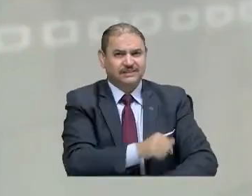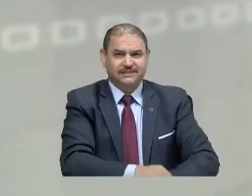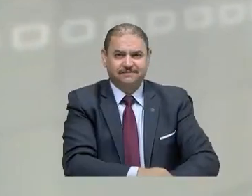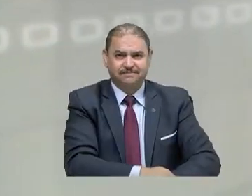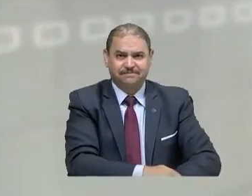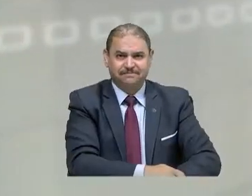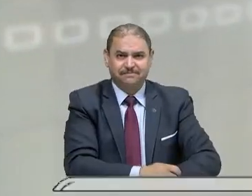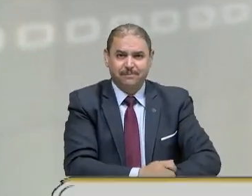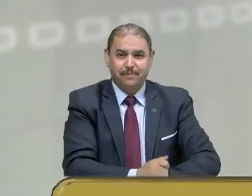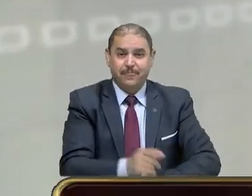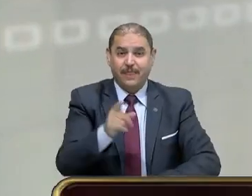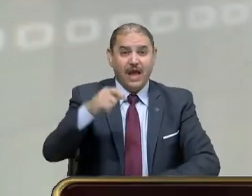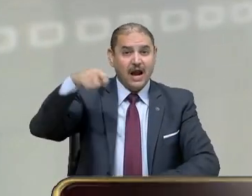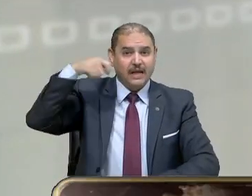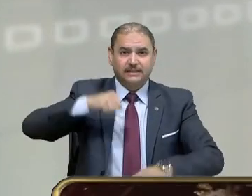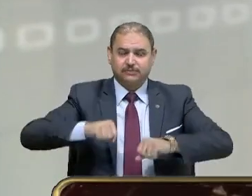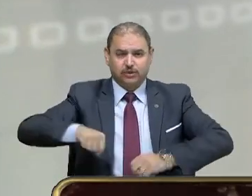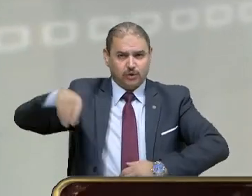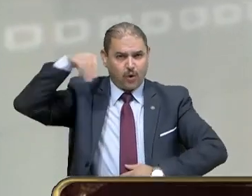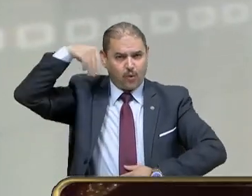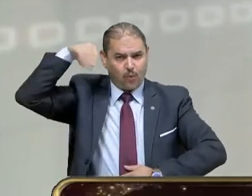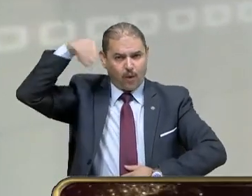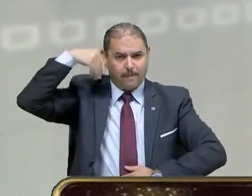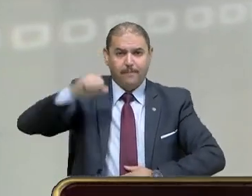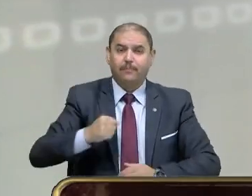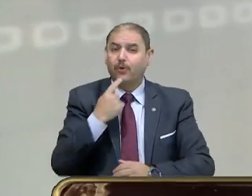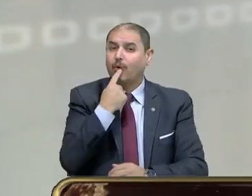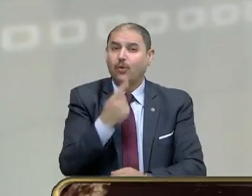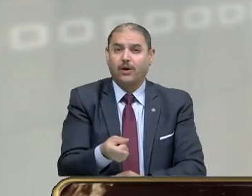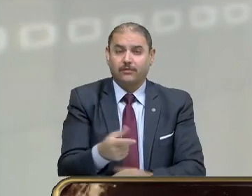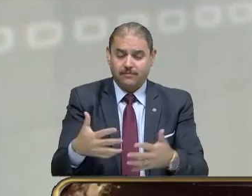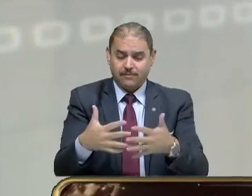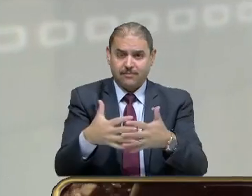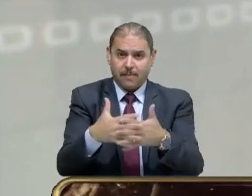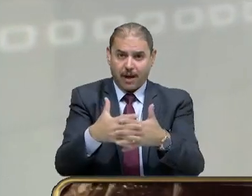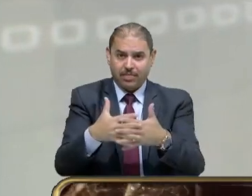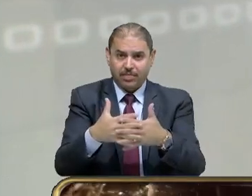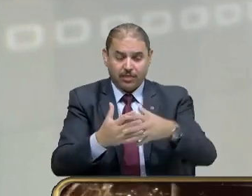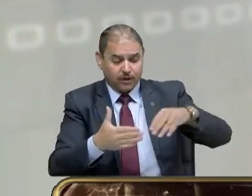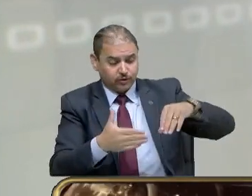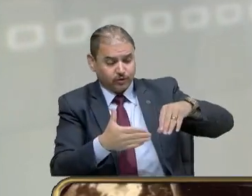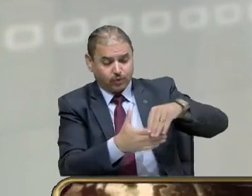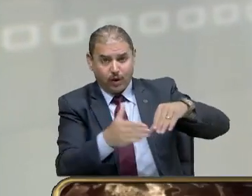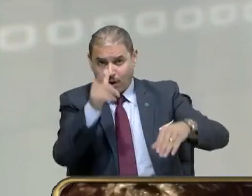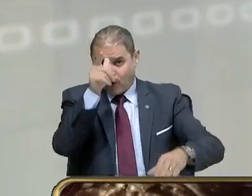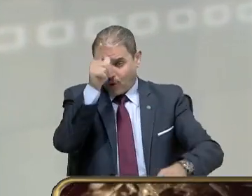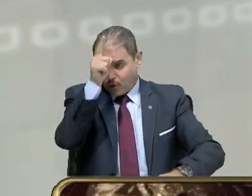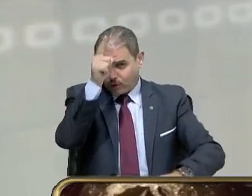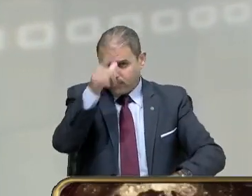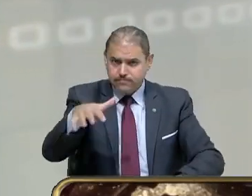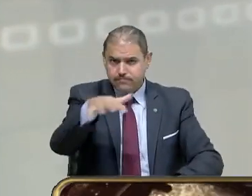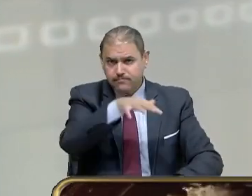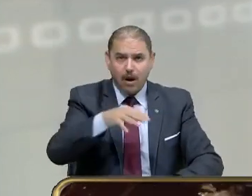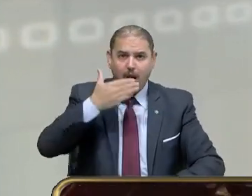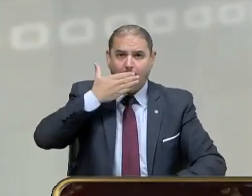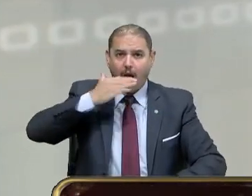قال رئيس مجلس النواب أحمد الصفدي إننا نسير في الأردن بجبهة داخلية متماسكة خلف جلالة الملك عبد الله